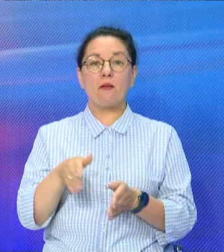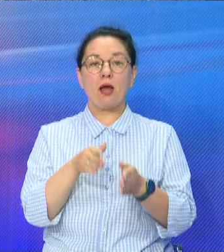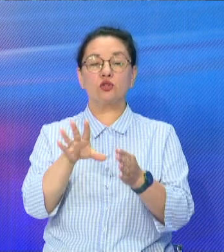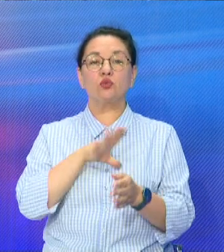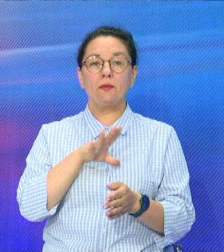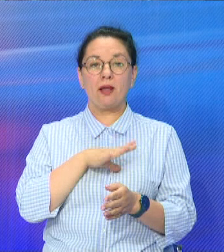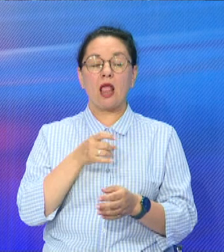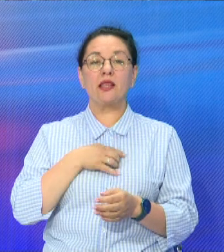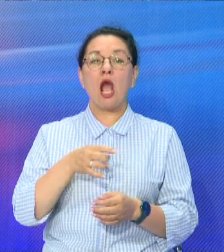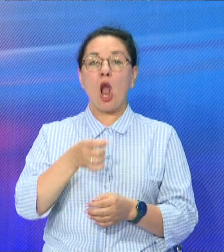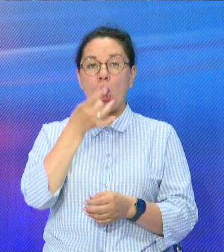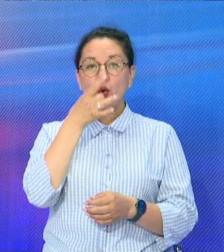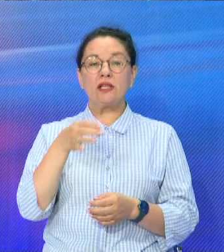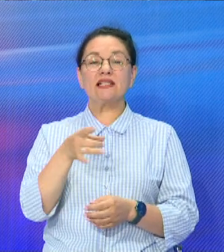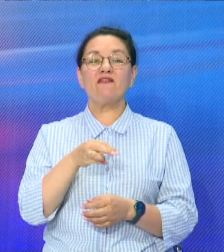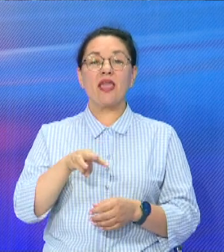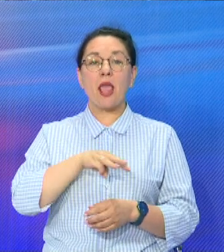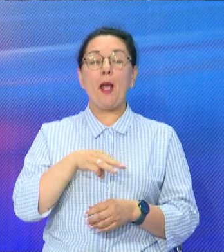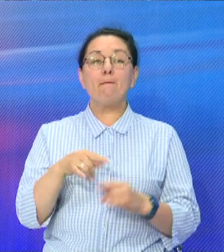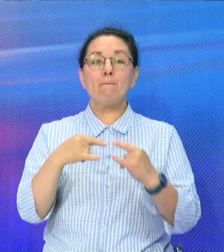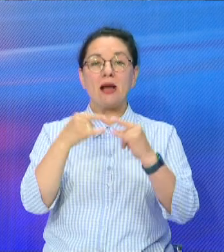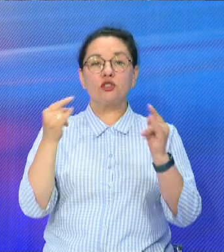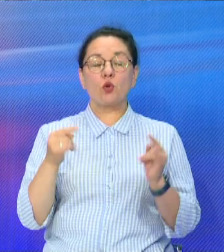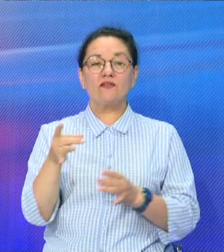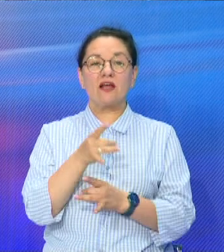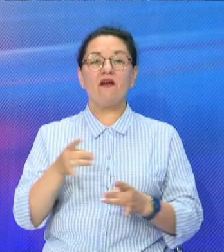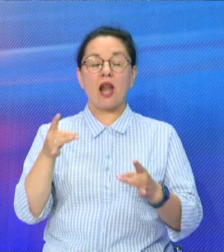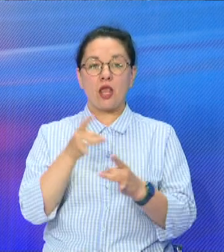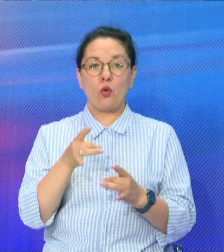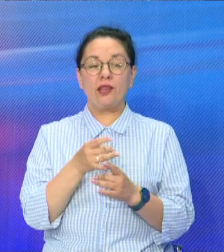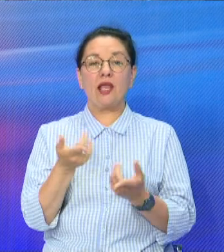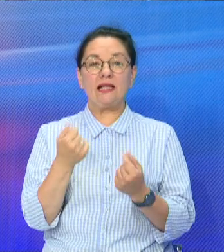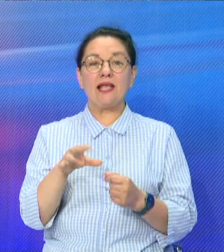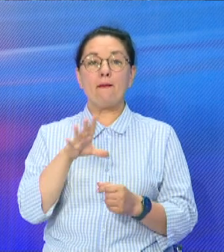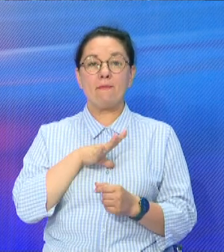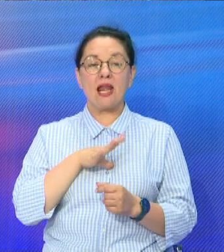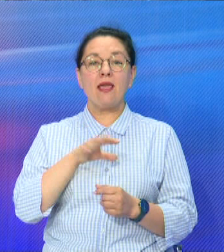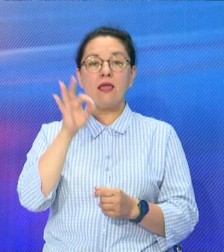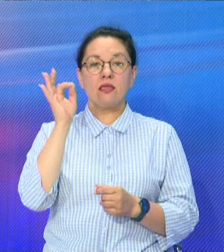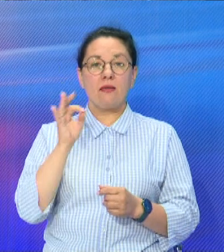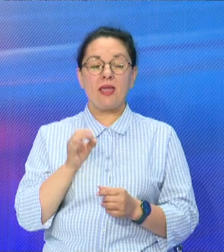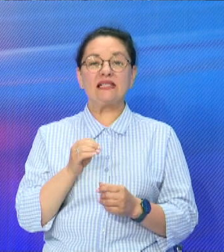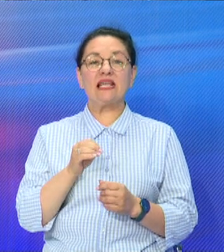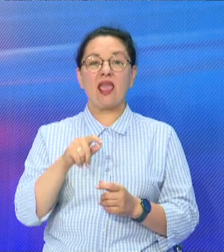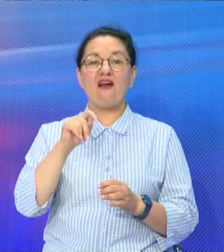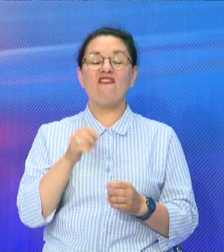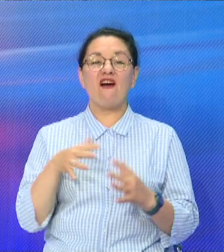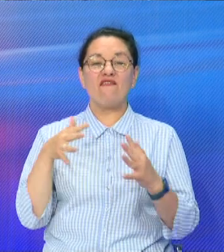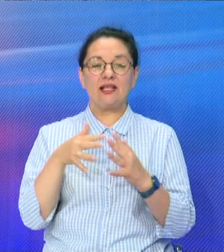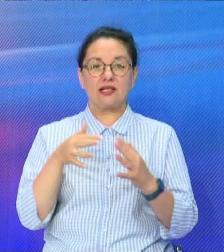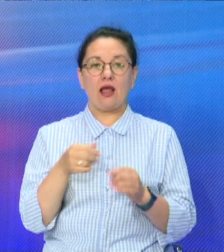интереса градинская и московского района такие потерпели одна метка фашистских карликов и поделились умный лесу семья дома и хатыни а